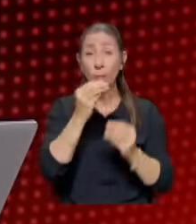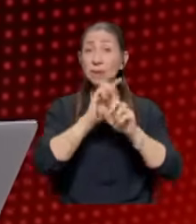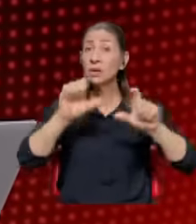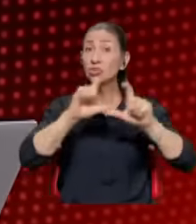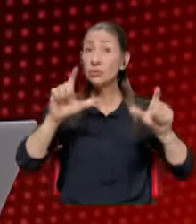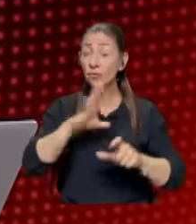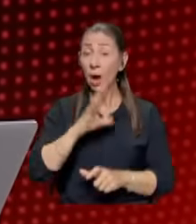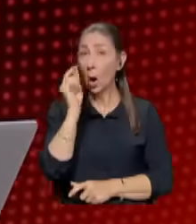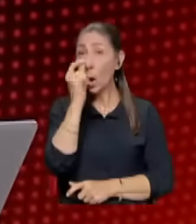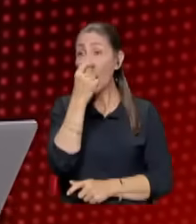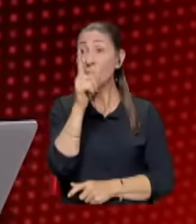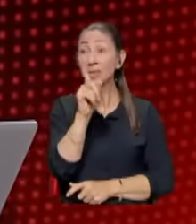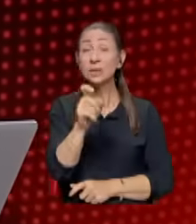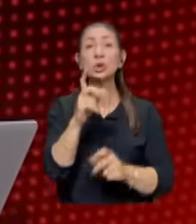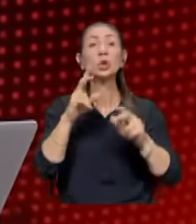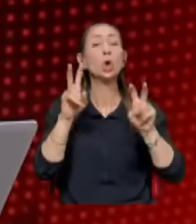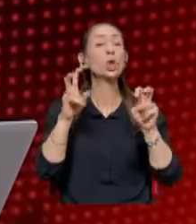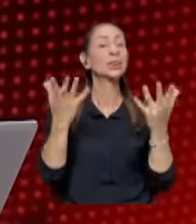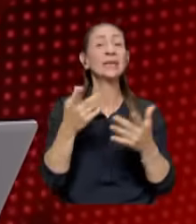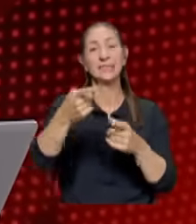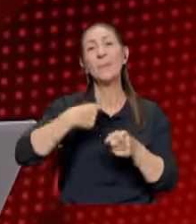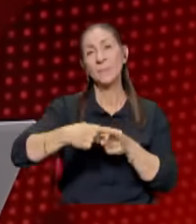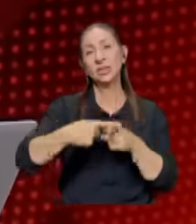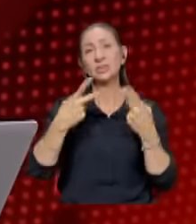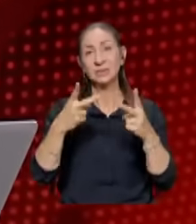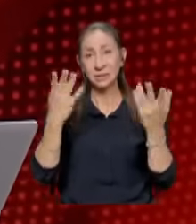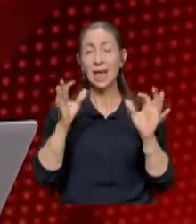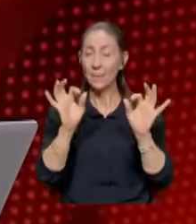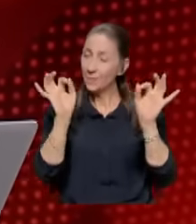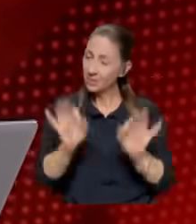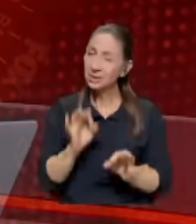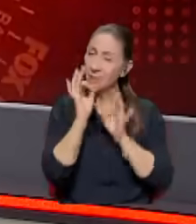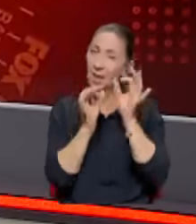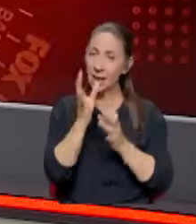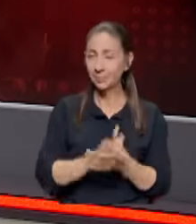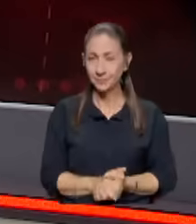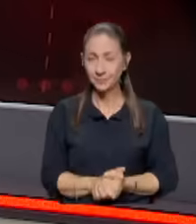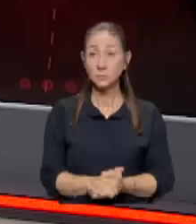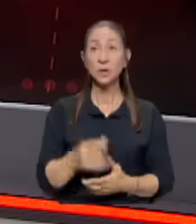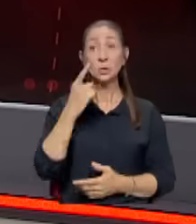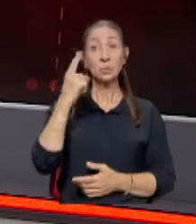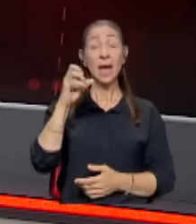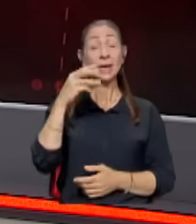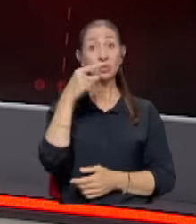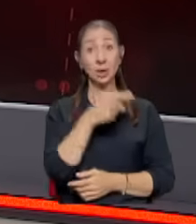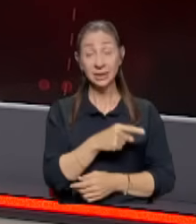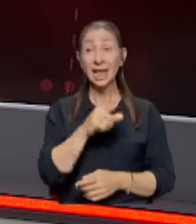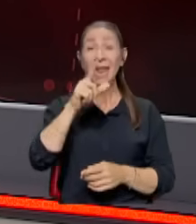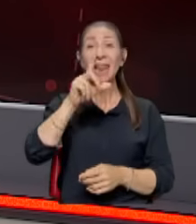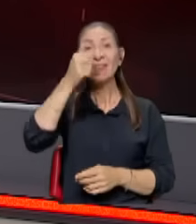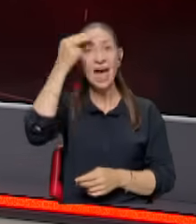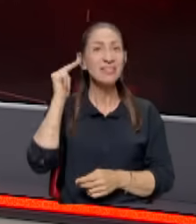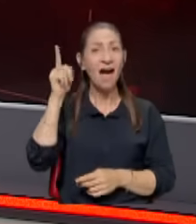var. Kolay mı diye sorduğunuz konuları sizler de paylaşabilirsiniz. Hemen başlayalım bültene. Cumhurbaşkanı Erdoğan,